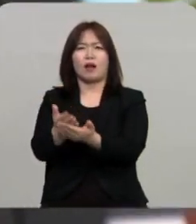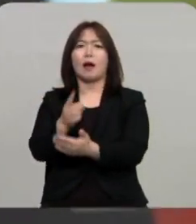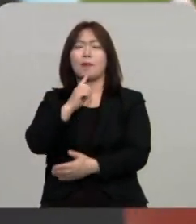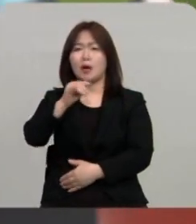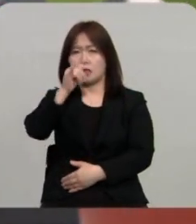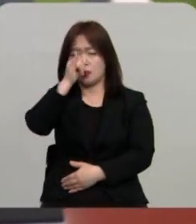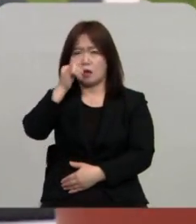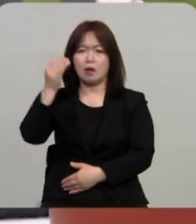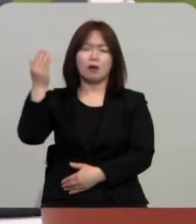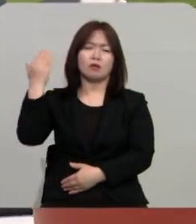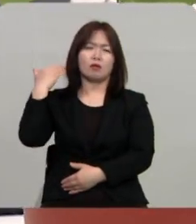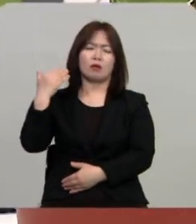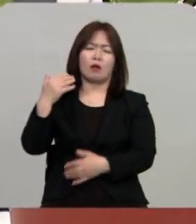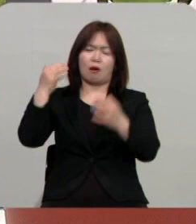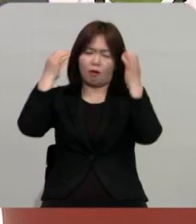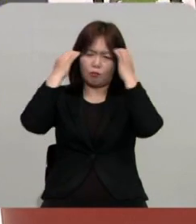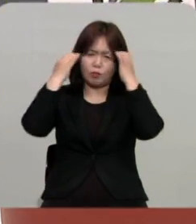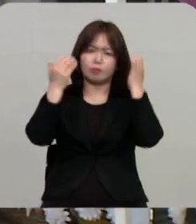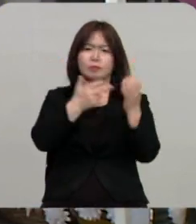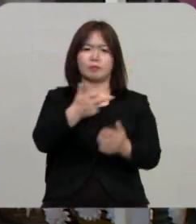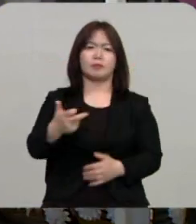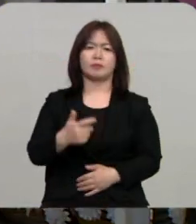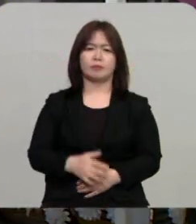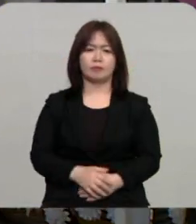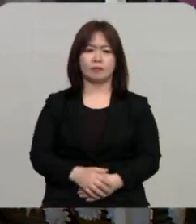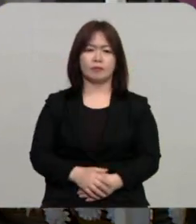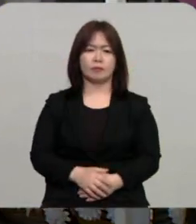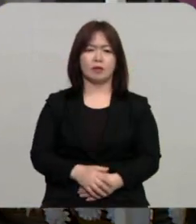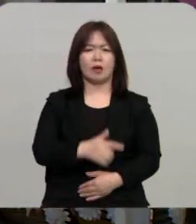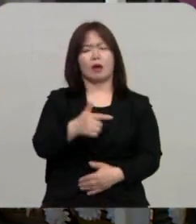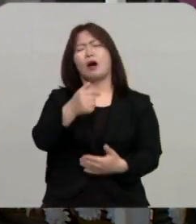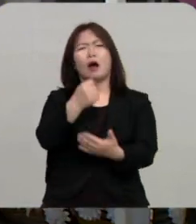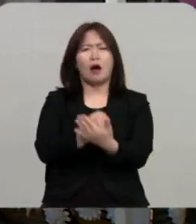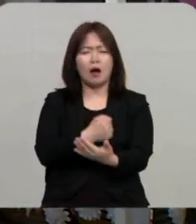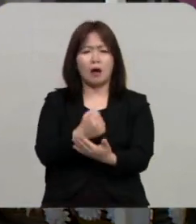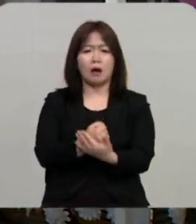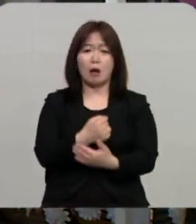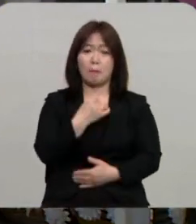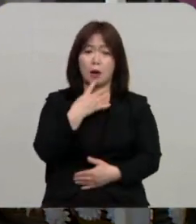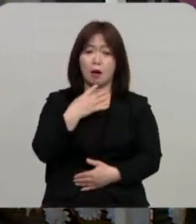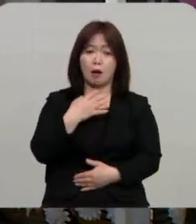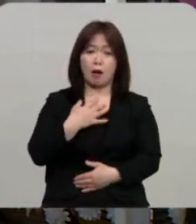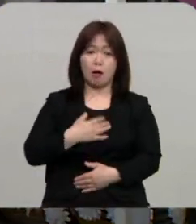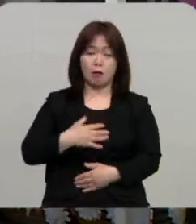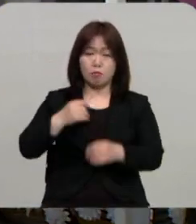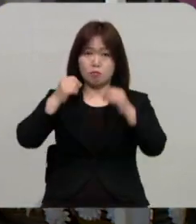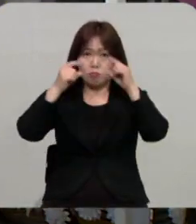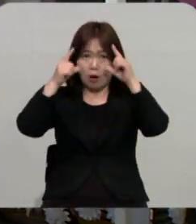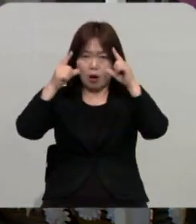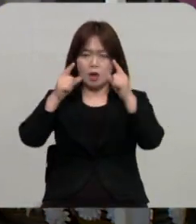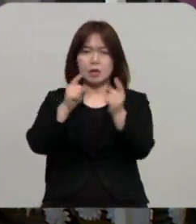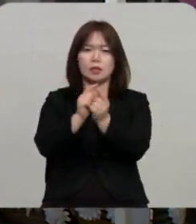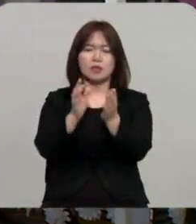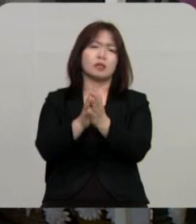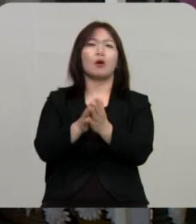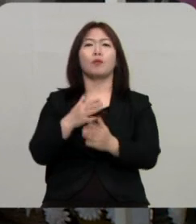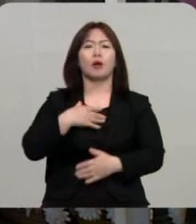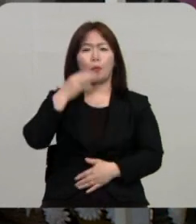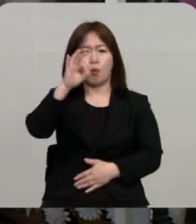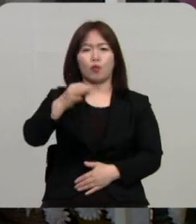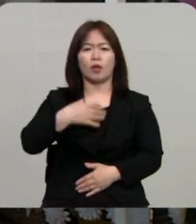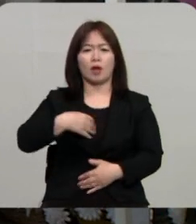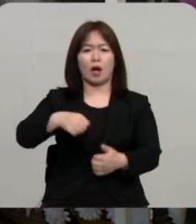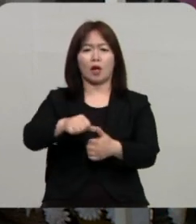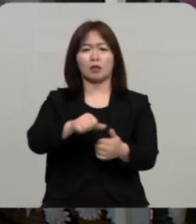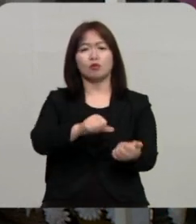소식은 유가족의 고통을 더합니다. 안타깝다, 안 됐다. 그래서 그런 정도로만 알고 있었어요. 근데 제가 이제 현실로 우리 아들을